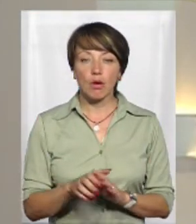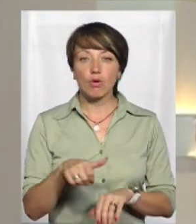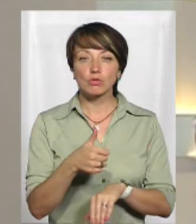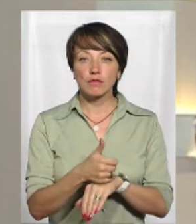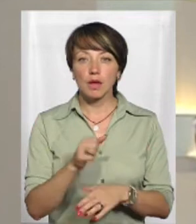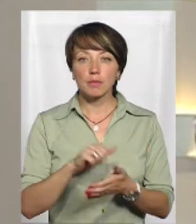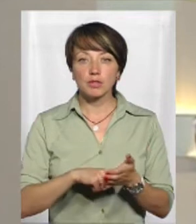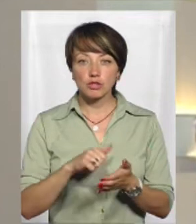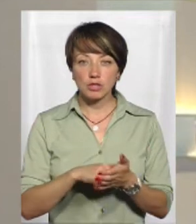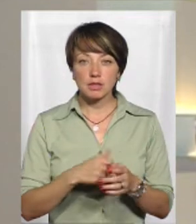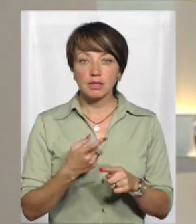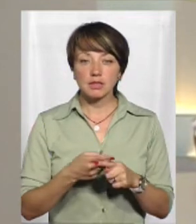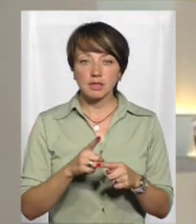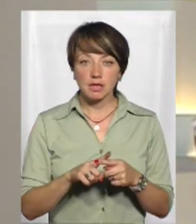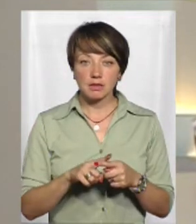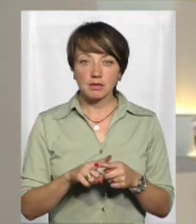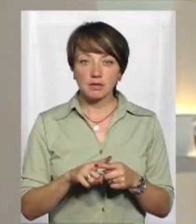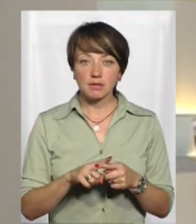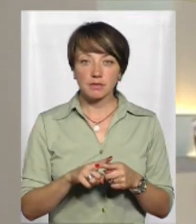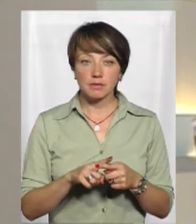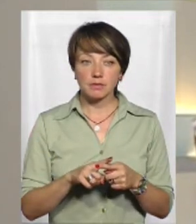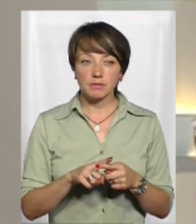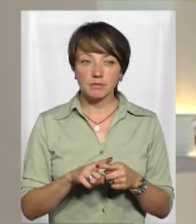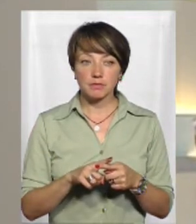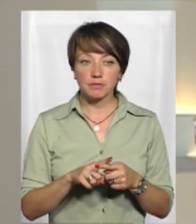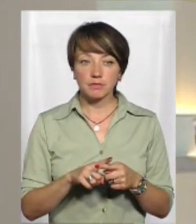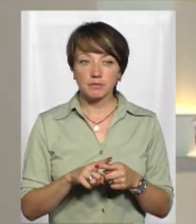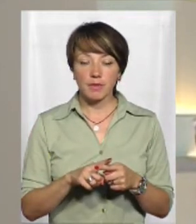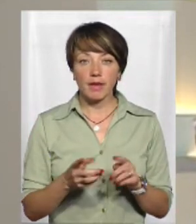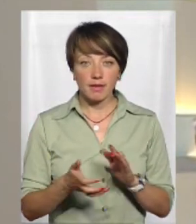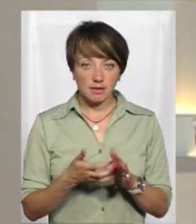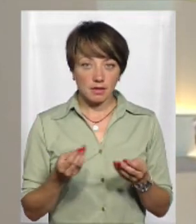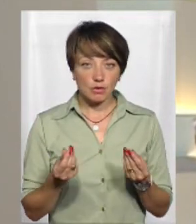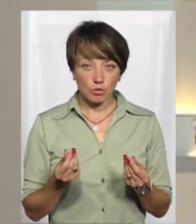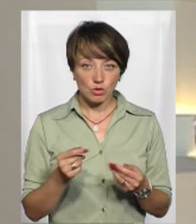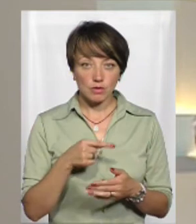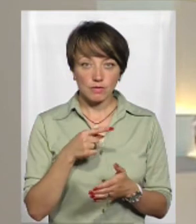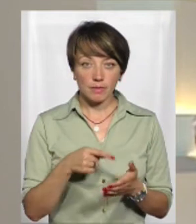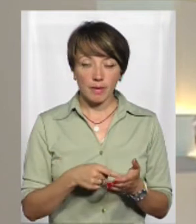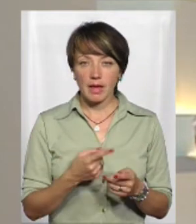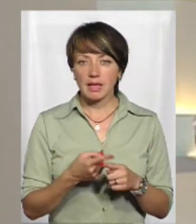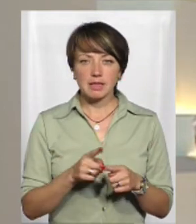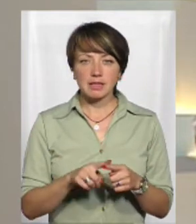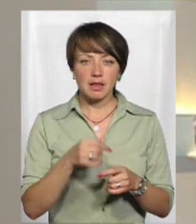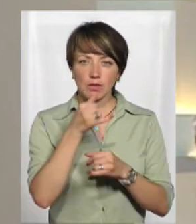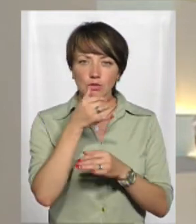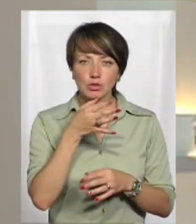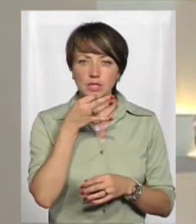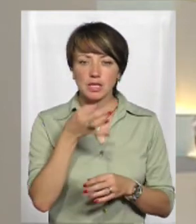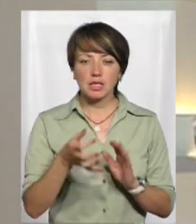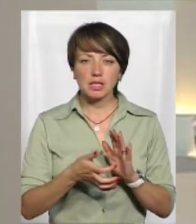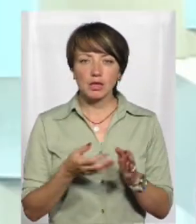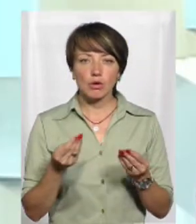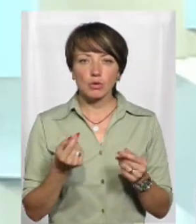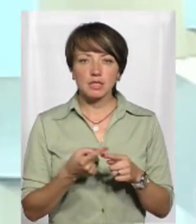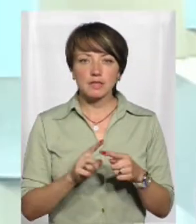Основна причина – це нестача коштів. Та це не можна назвати нестачею коштів, це